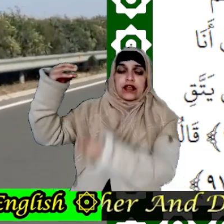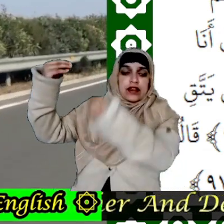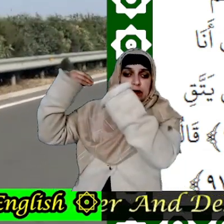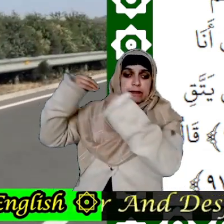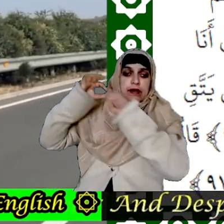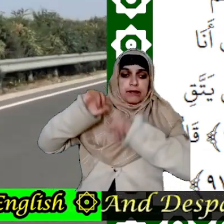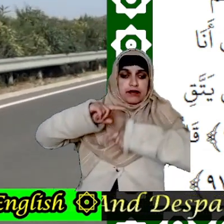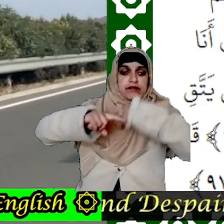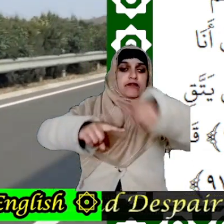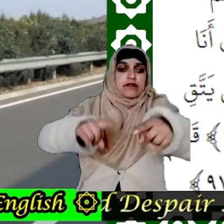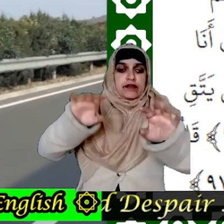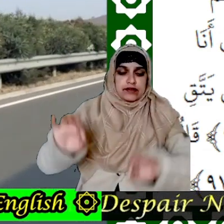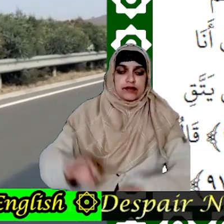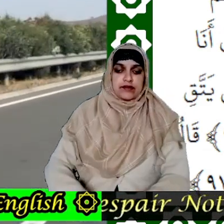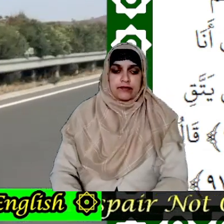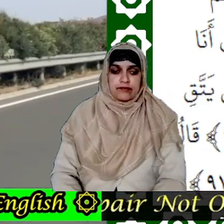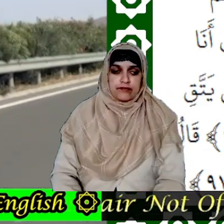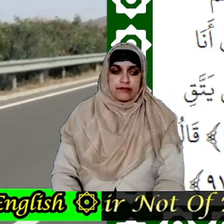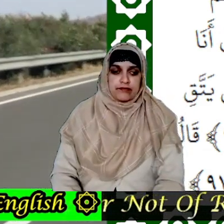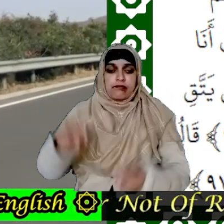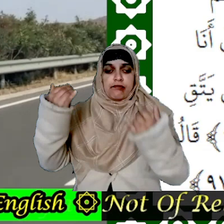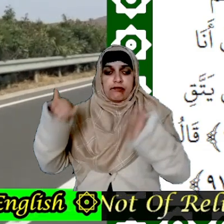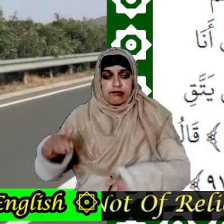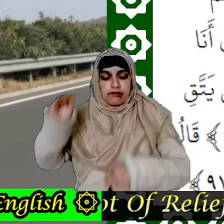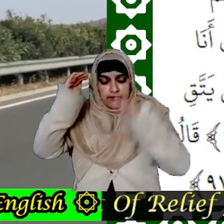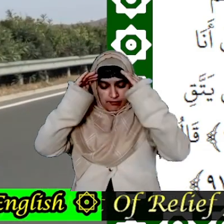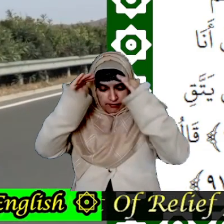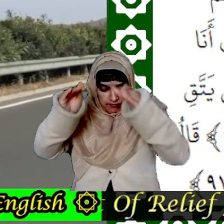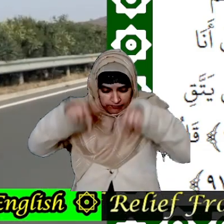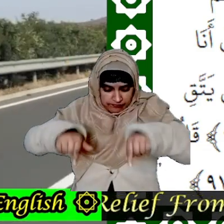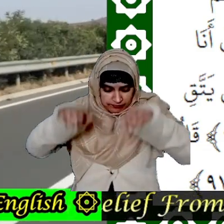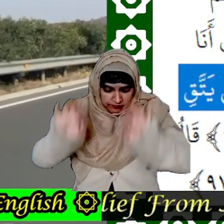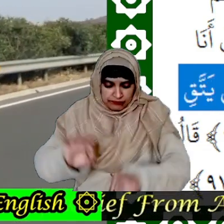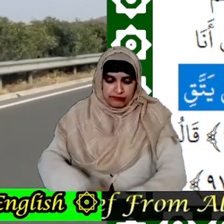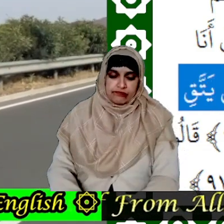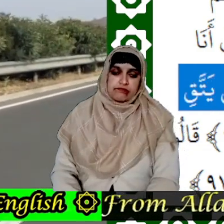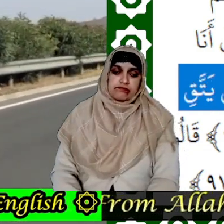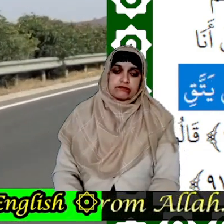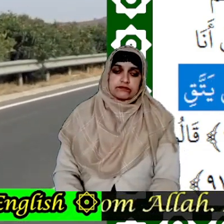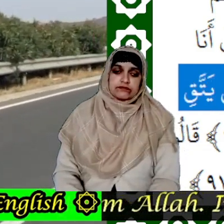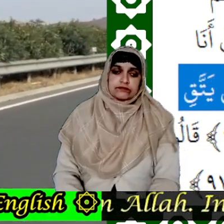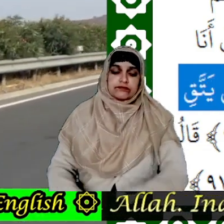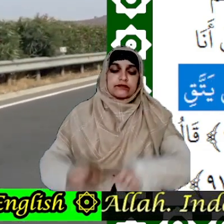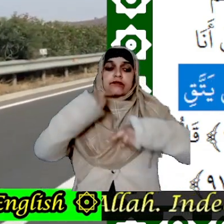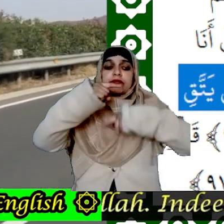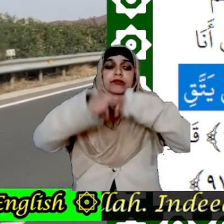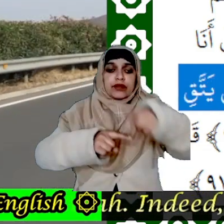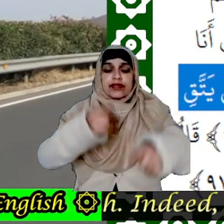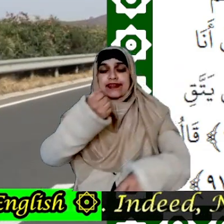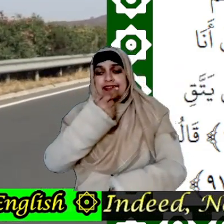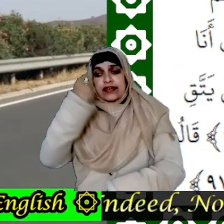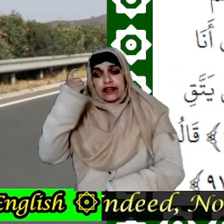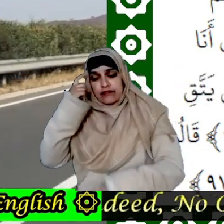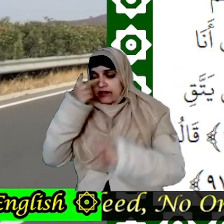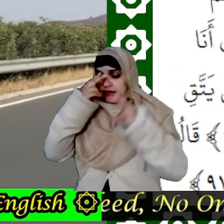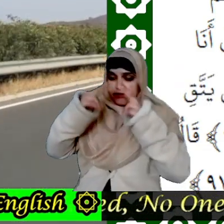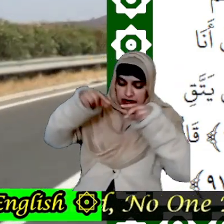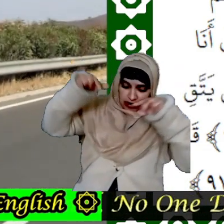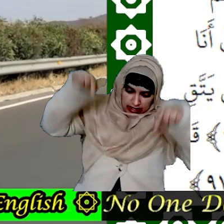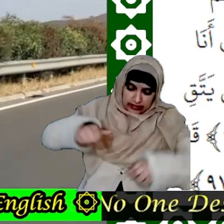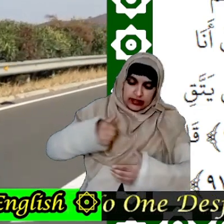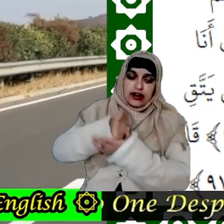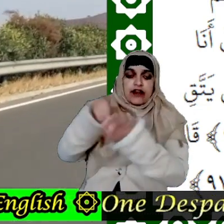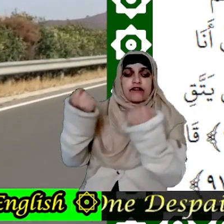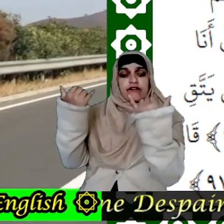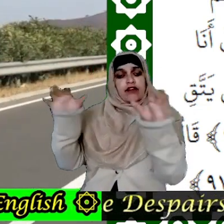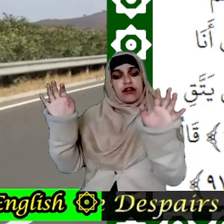من الله علينا ربي وللنفدون طلن الرتي أولي جين إنه من يتقن من ربي صداته أبسي فإن الله